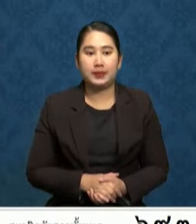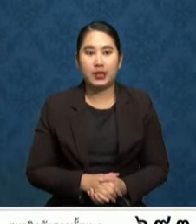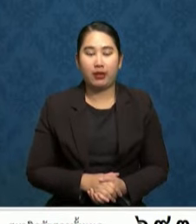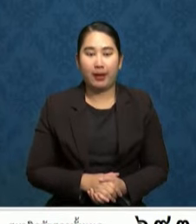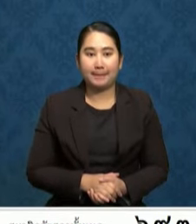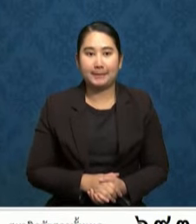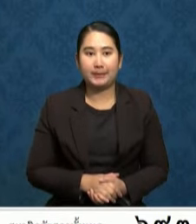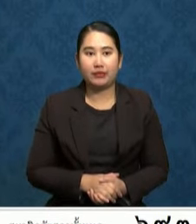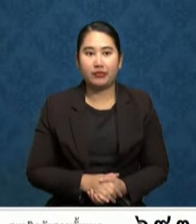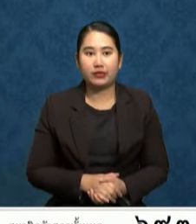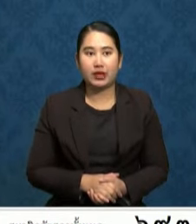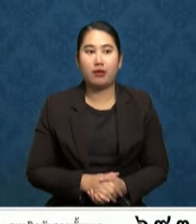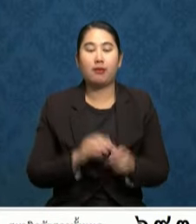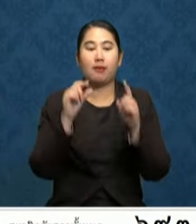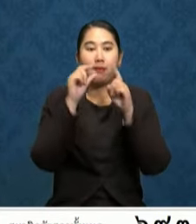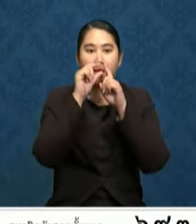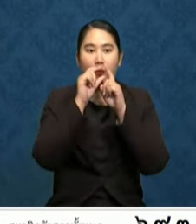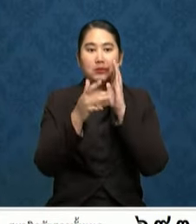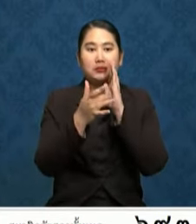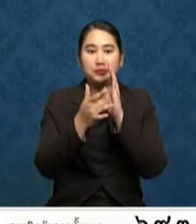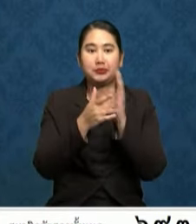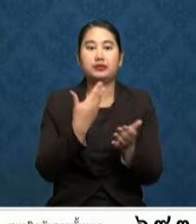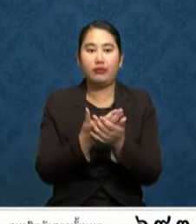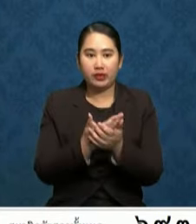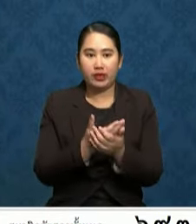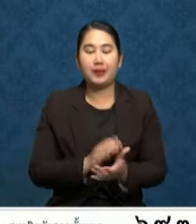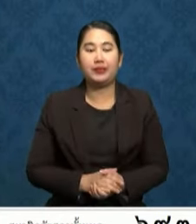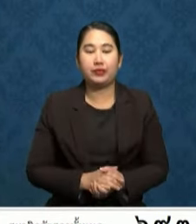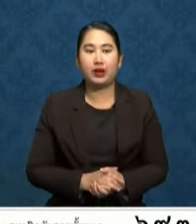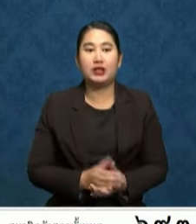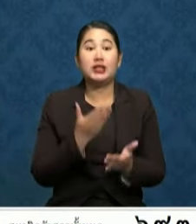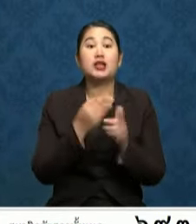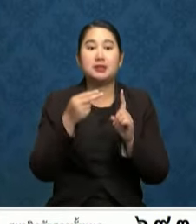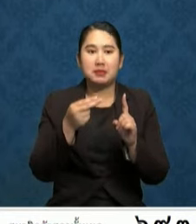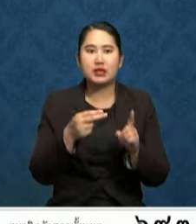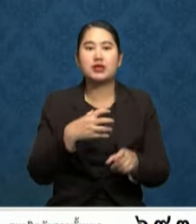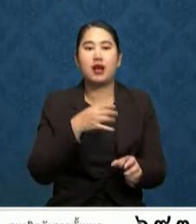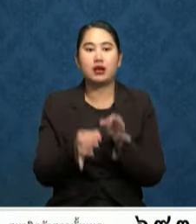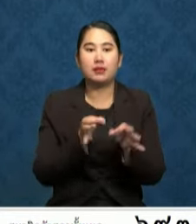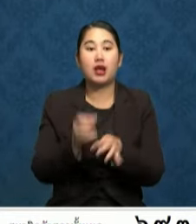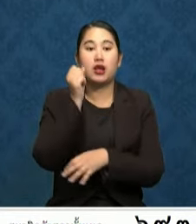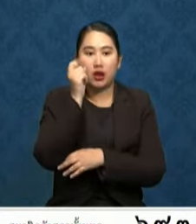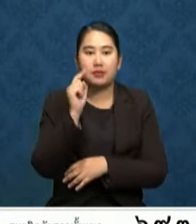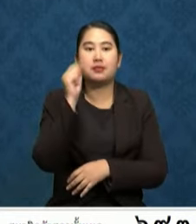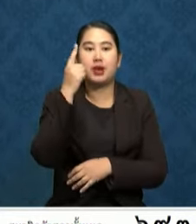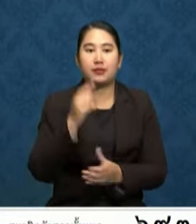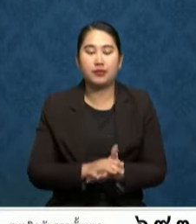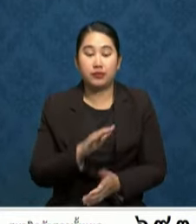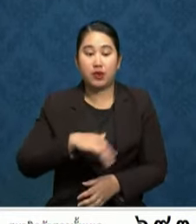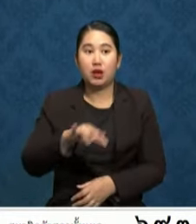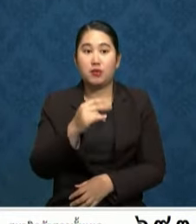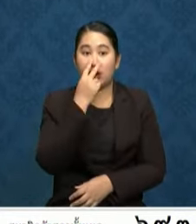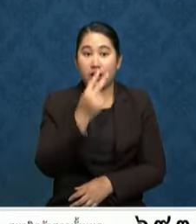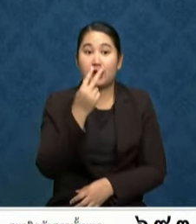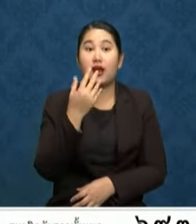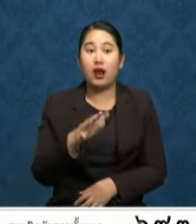ว่าคำว่า Digital walletเนี่ยผมอยากจะให้ความเข้าใจสะใหม่ครับว่าเมื่อท่านเห็นสิ่งเหล่านี้